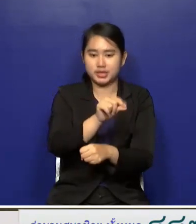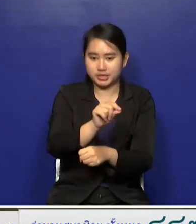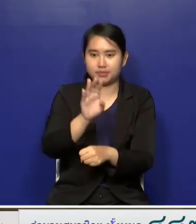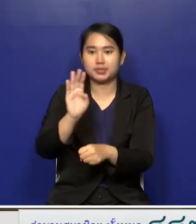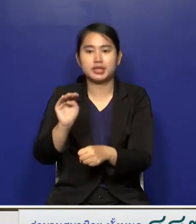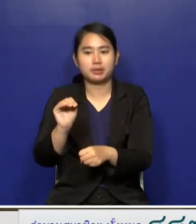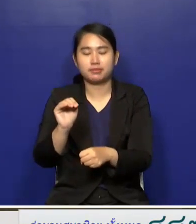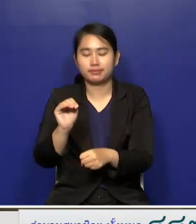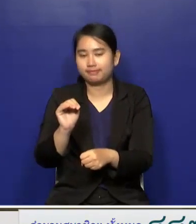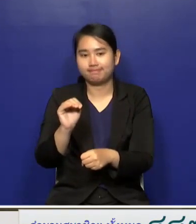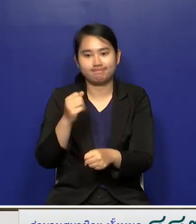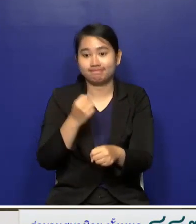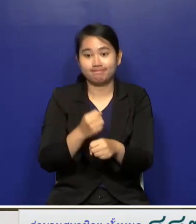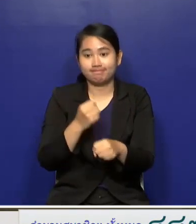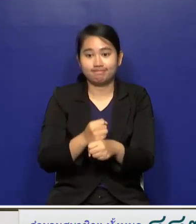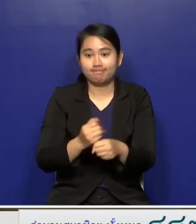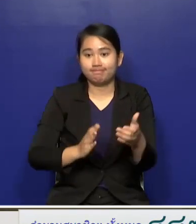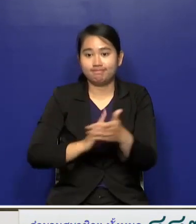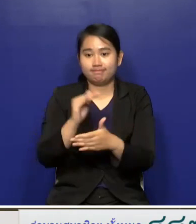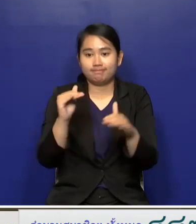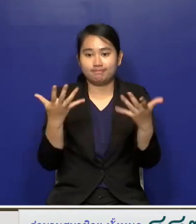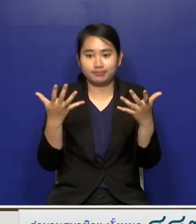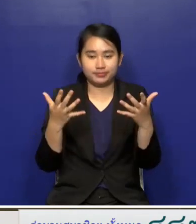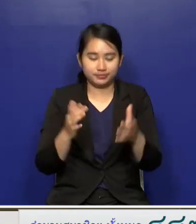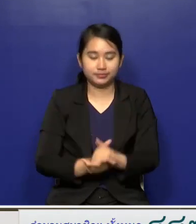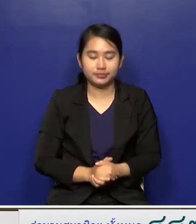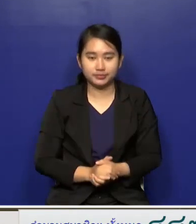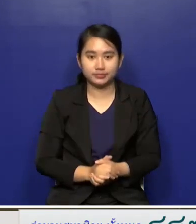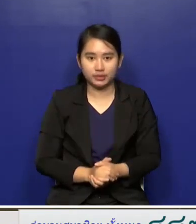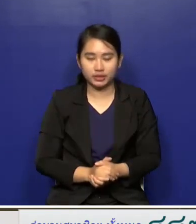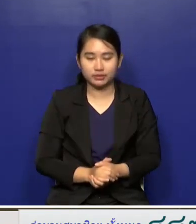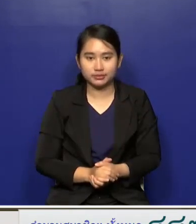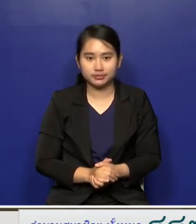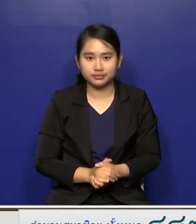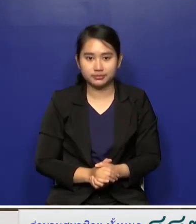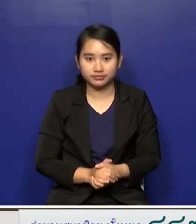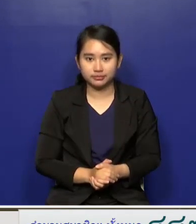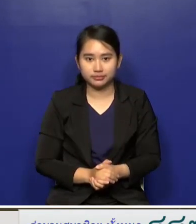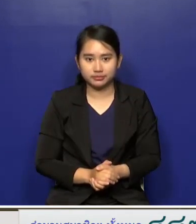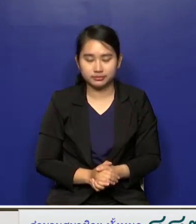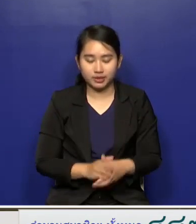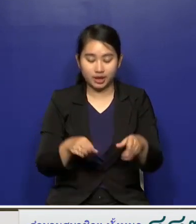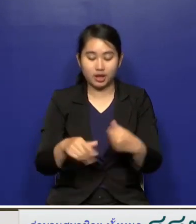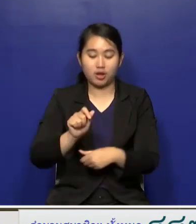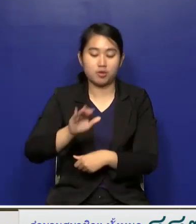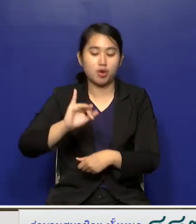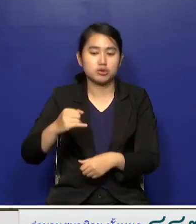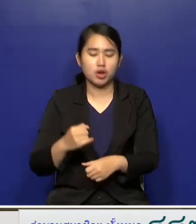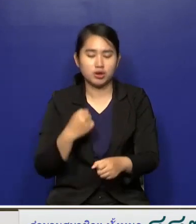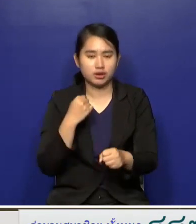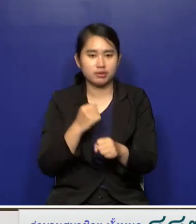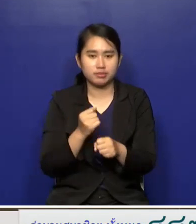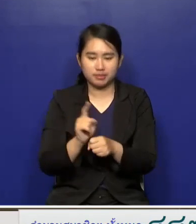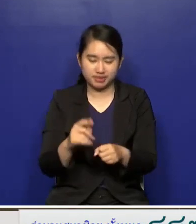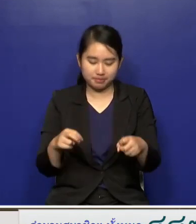ก็ไม่สามารถประสบความสำเร็จได้ยังผลให้ท้องถิ่นเหมือนถูกทำให้